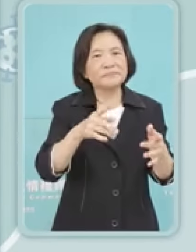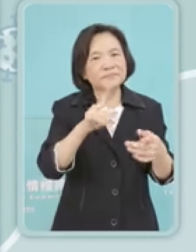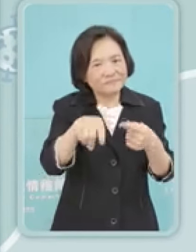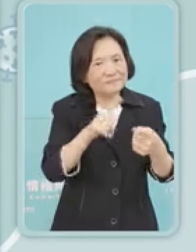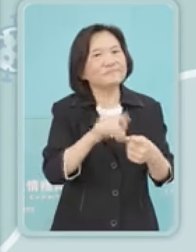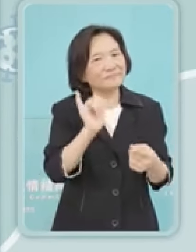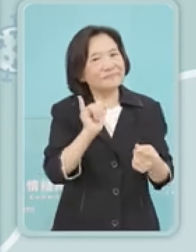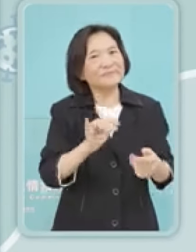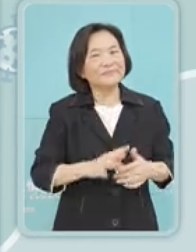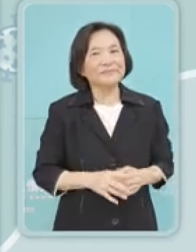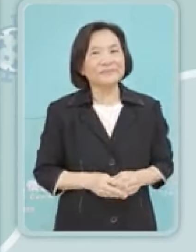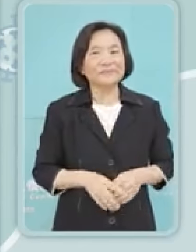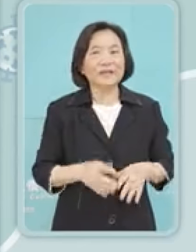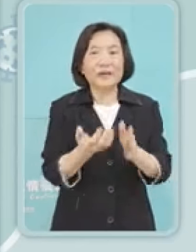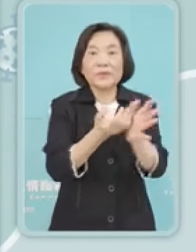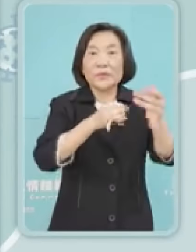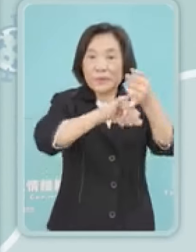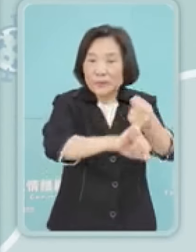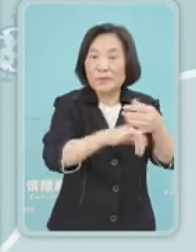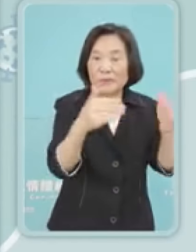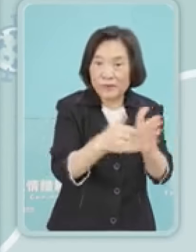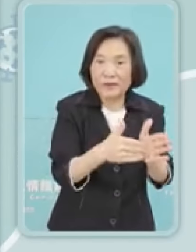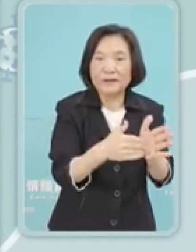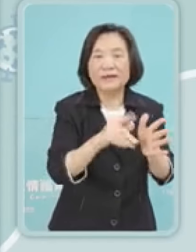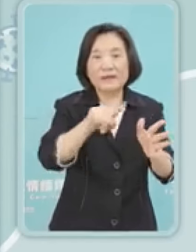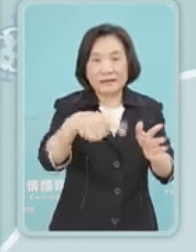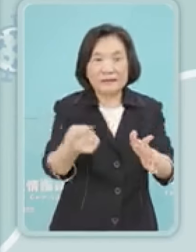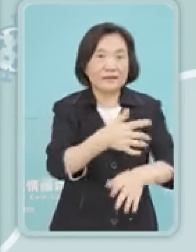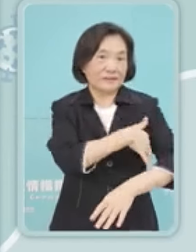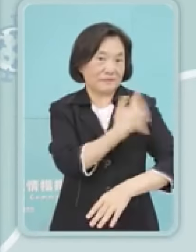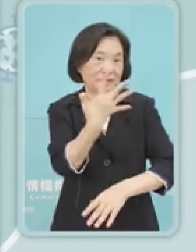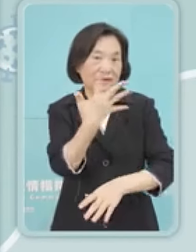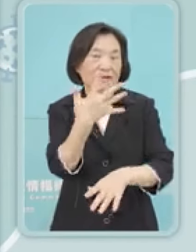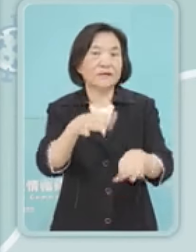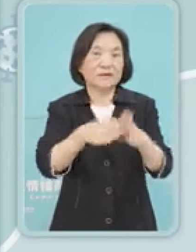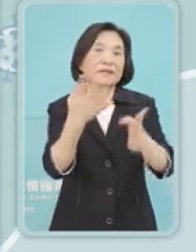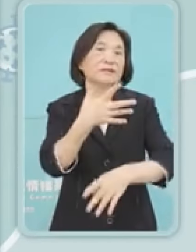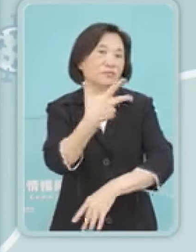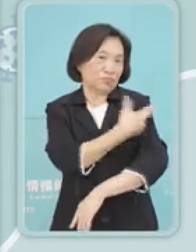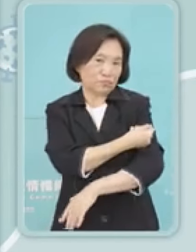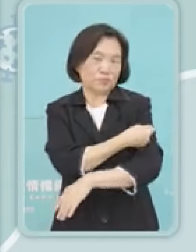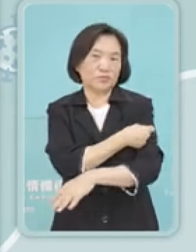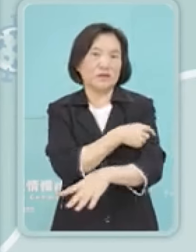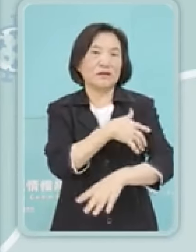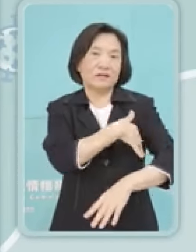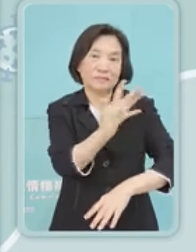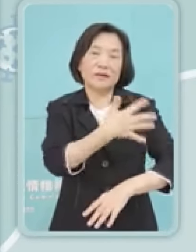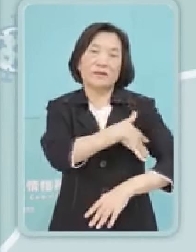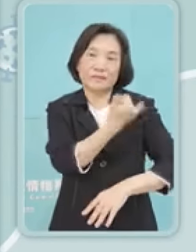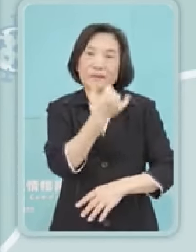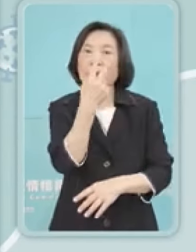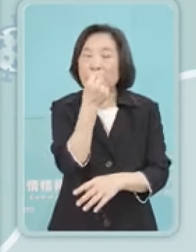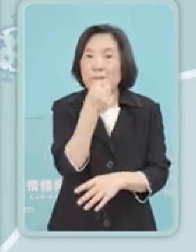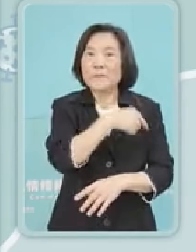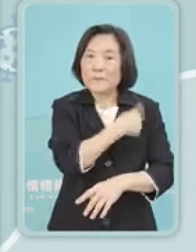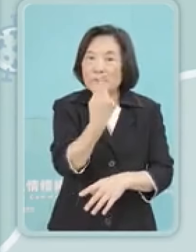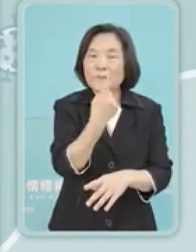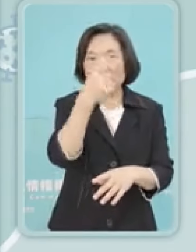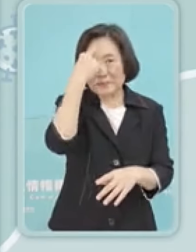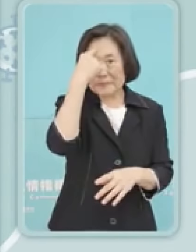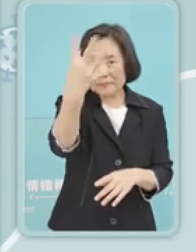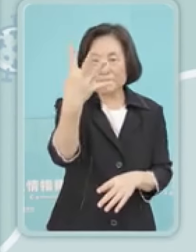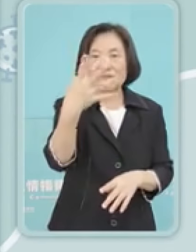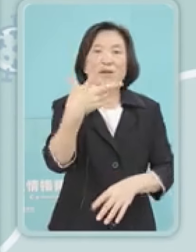问题。那预约完的话，我们接种就是礼拜五开始，礼拜六、礼拜天还有下礼拜有4天的时间来